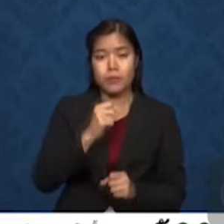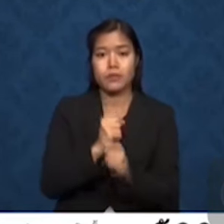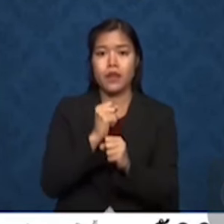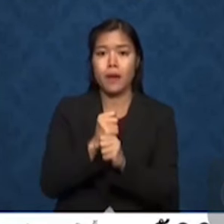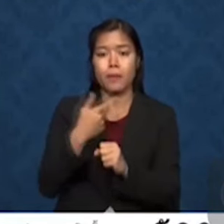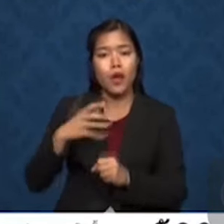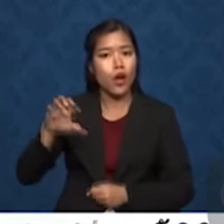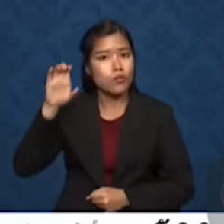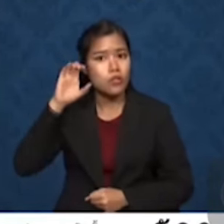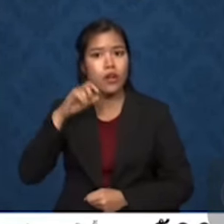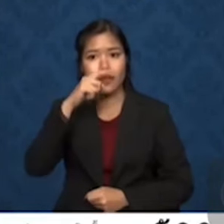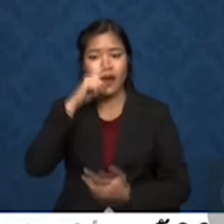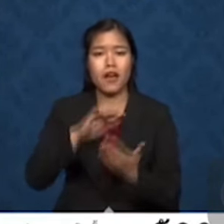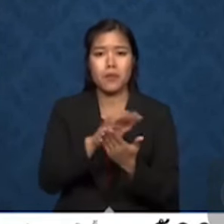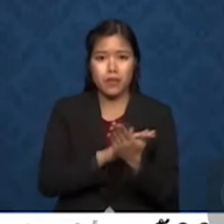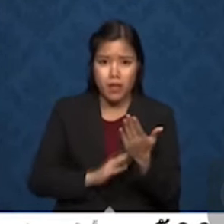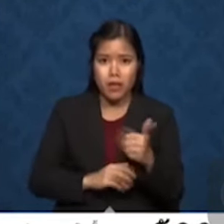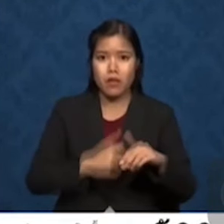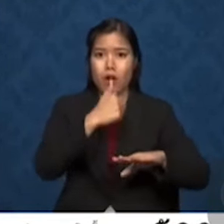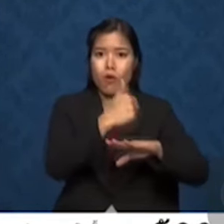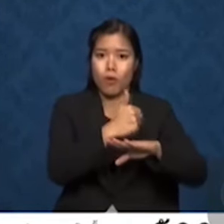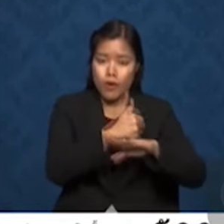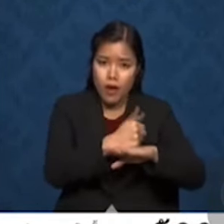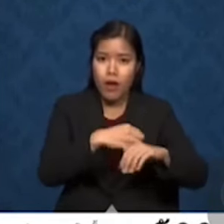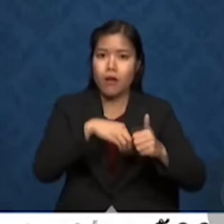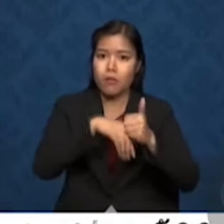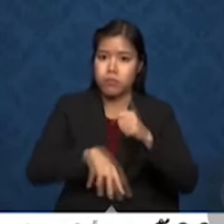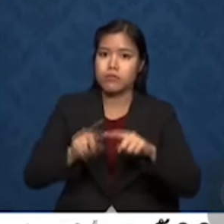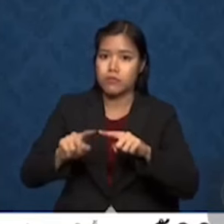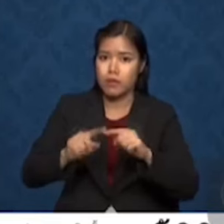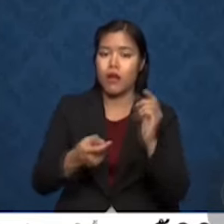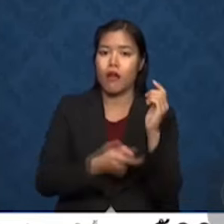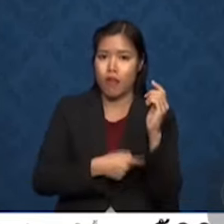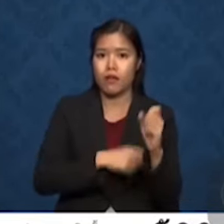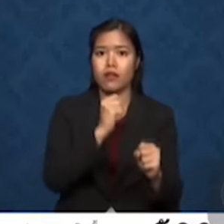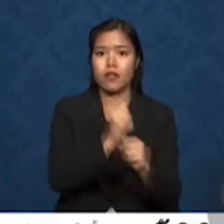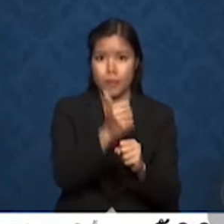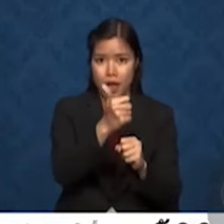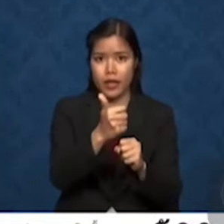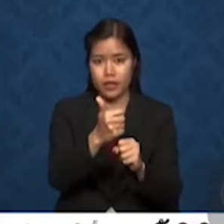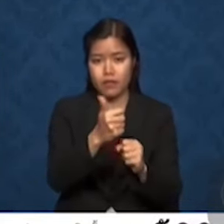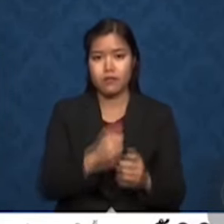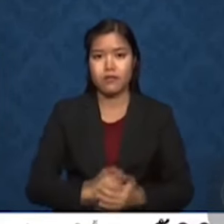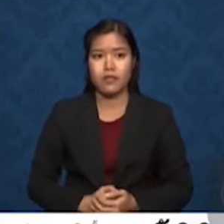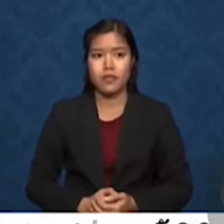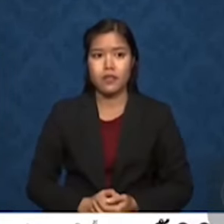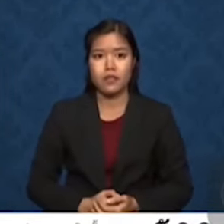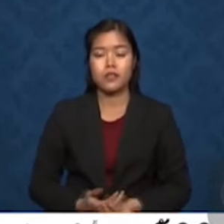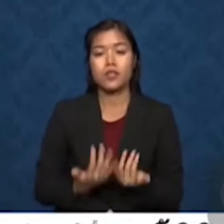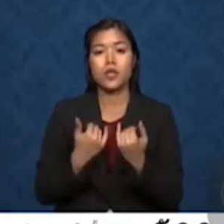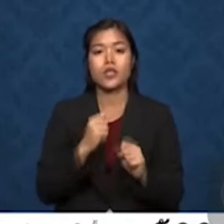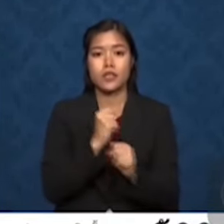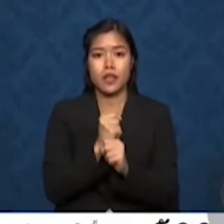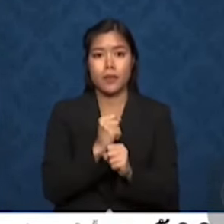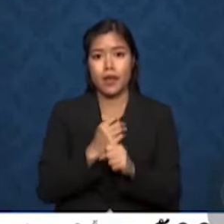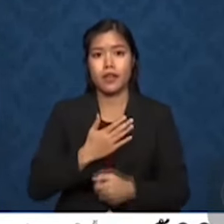ในการทำงานของบอร์ดบริหารและผู้บริหารการยางแห่งประเทศไทยซึ่งการทำงานในยุคนี้